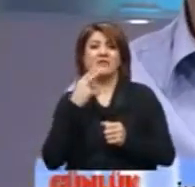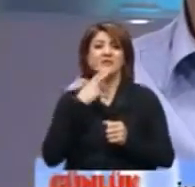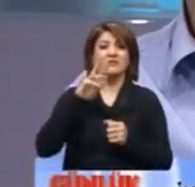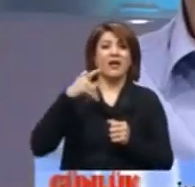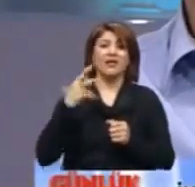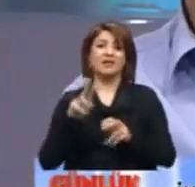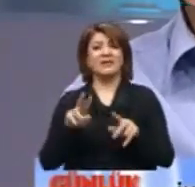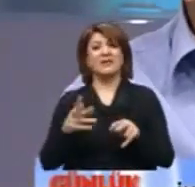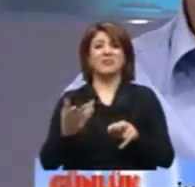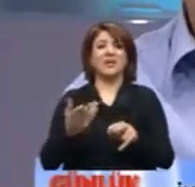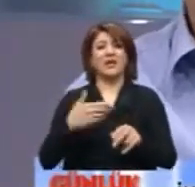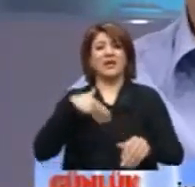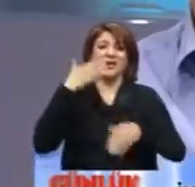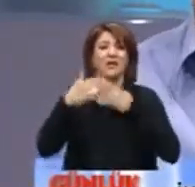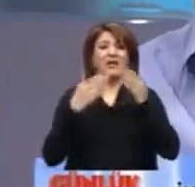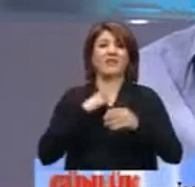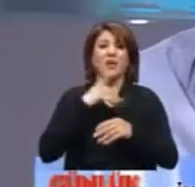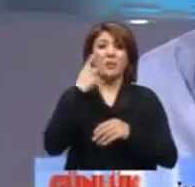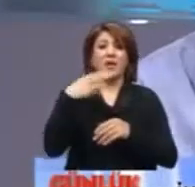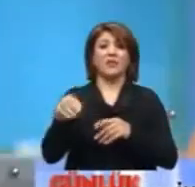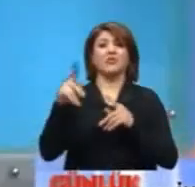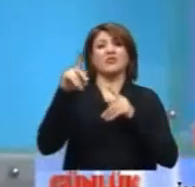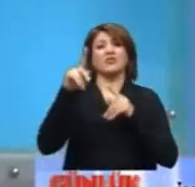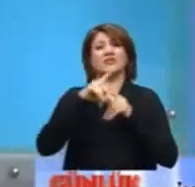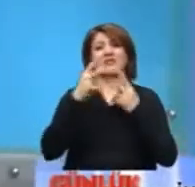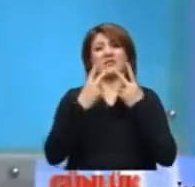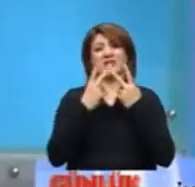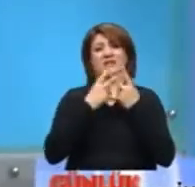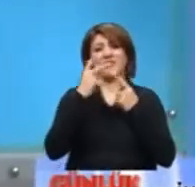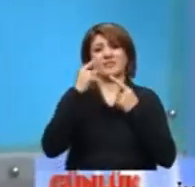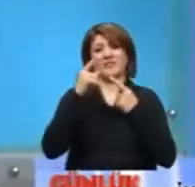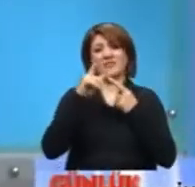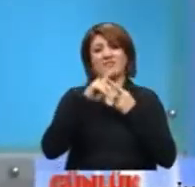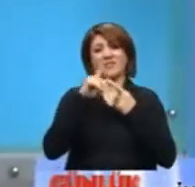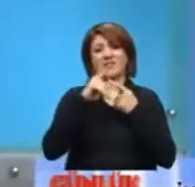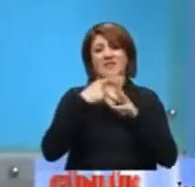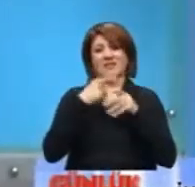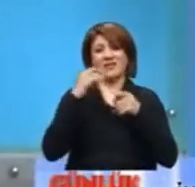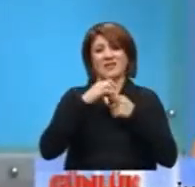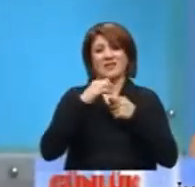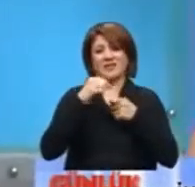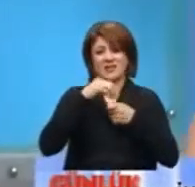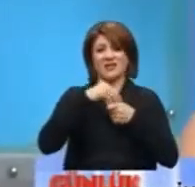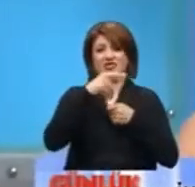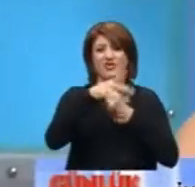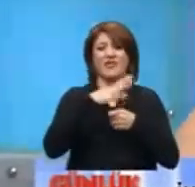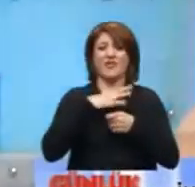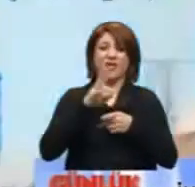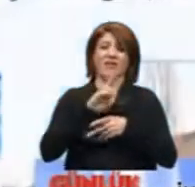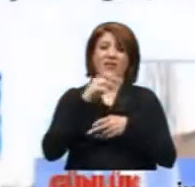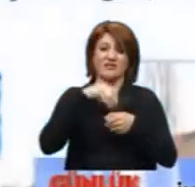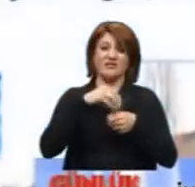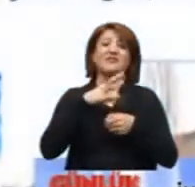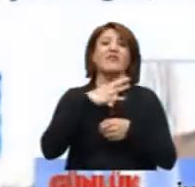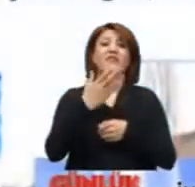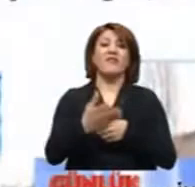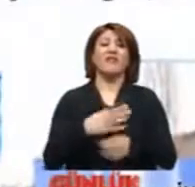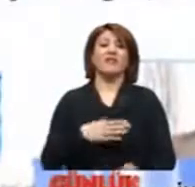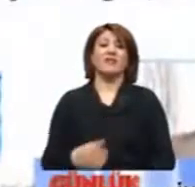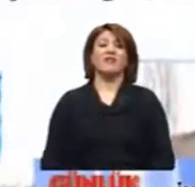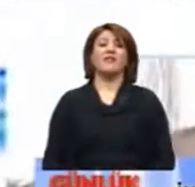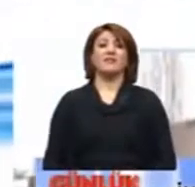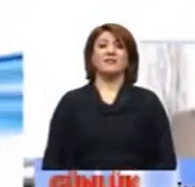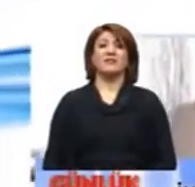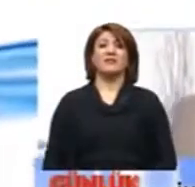milyon takipçisi var. İşte tam bu bağlamda sahtekarlık üzerine bir görüntü daha geliyor. Şimdi alalım efendim. Bu Erol Köse'nin